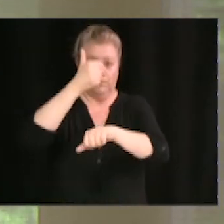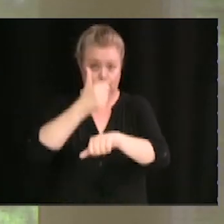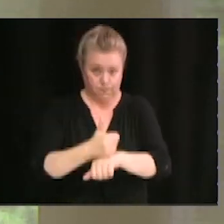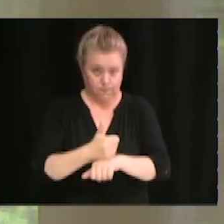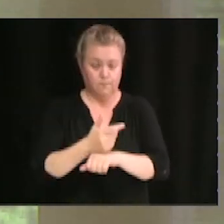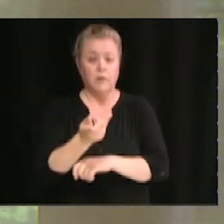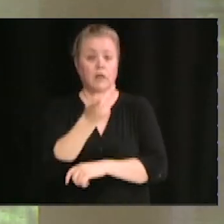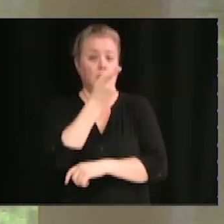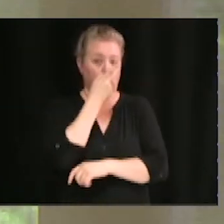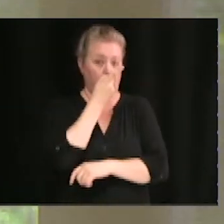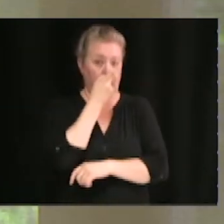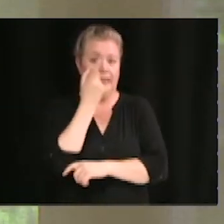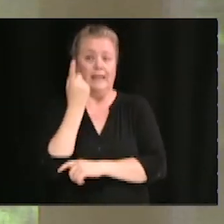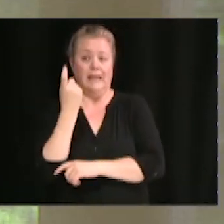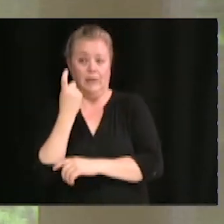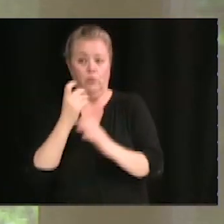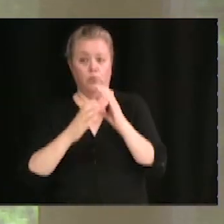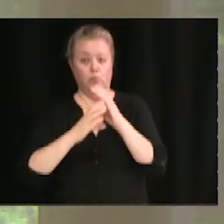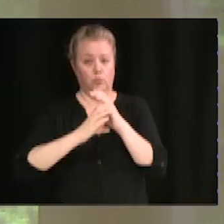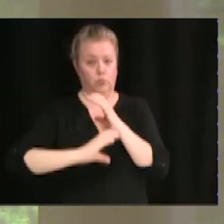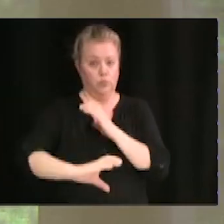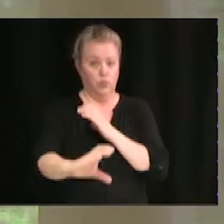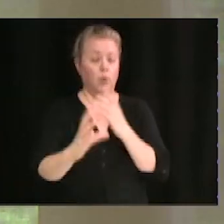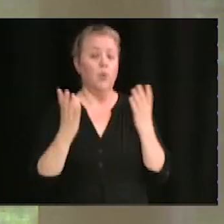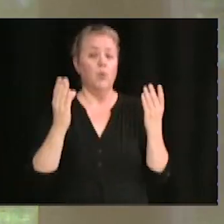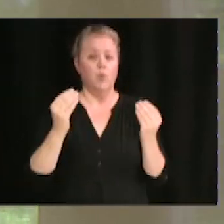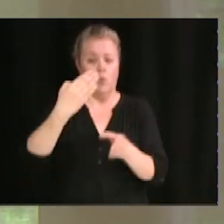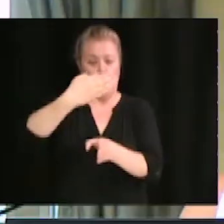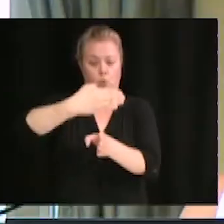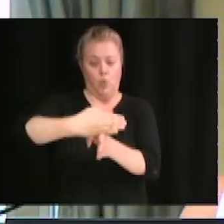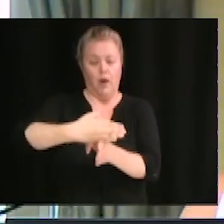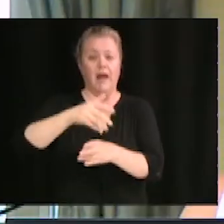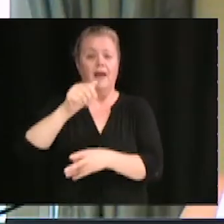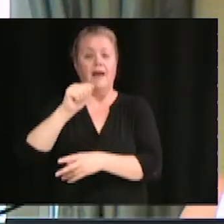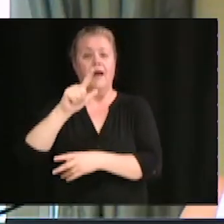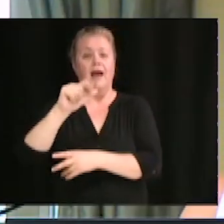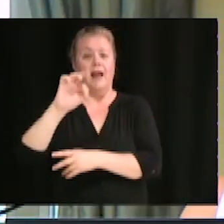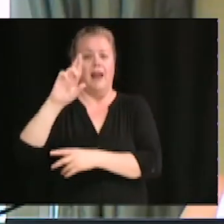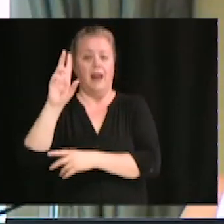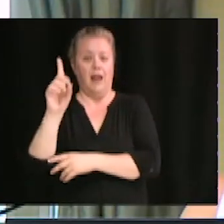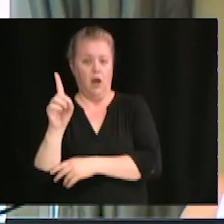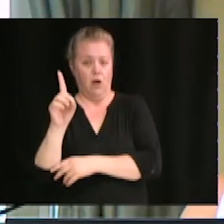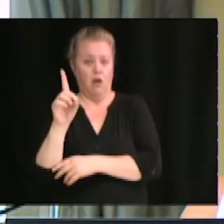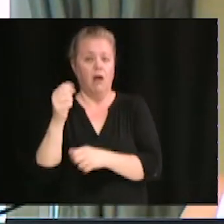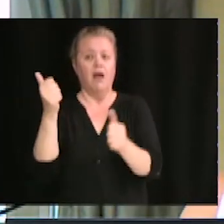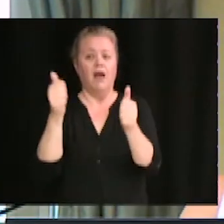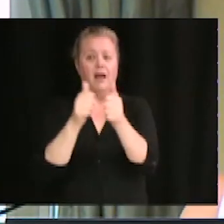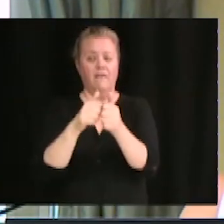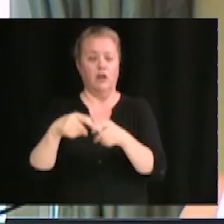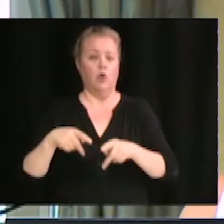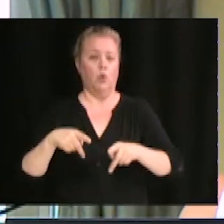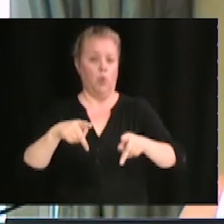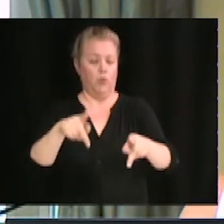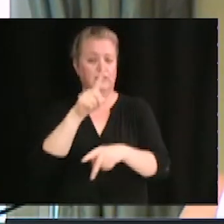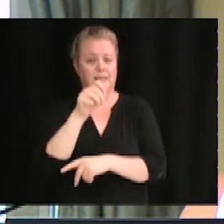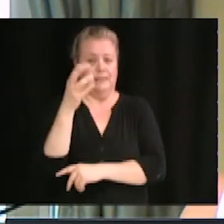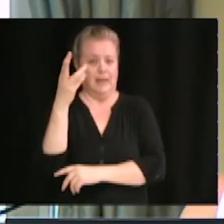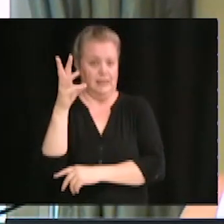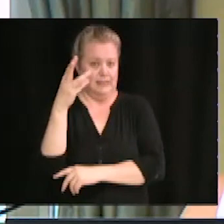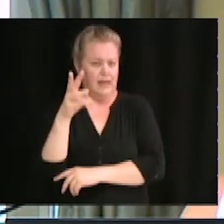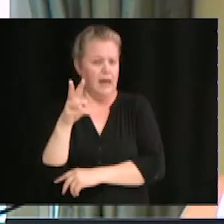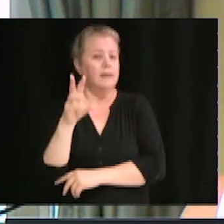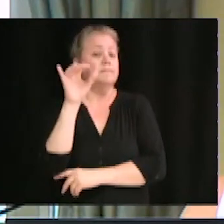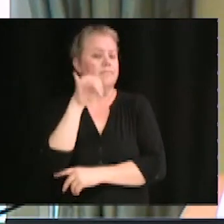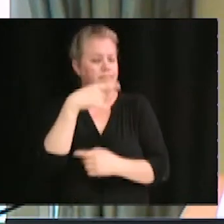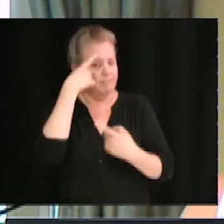'intersection de la rue Allard et de la route 116. En fait, c'est une entente promoteur avec Couchetard en vue